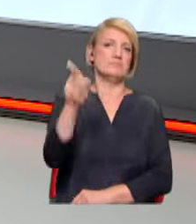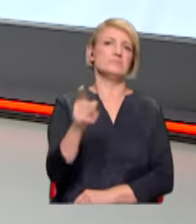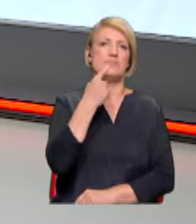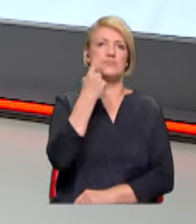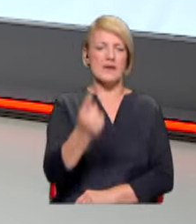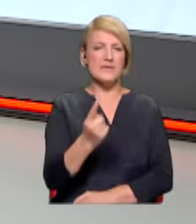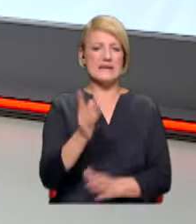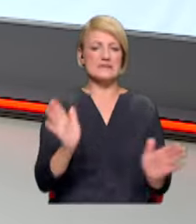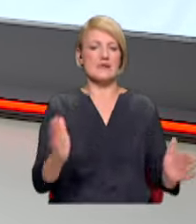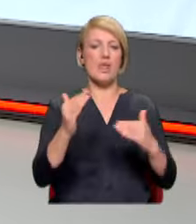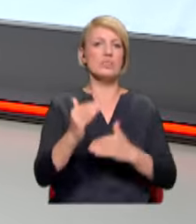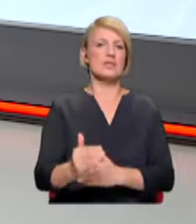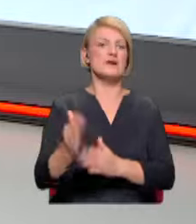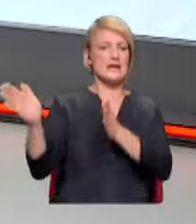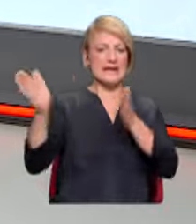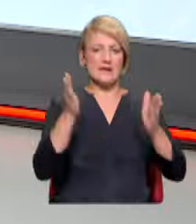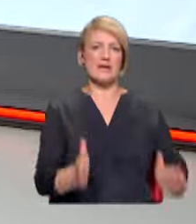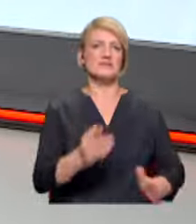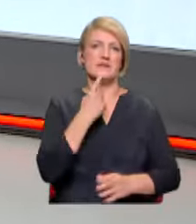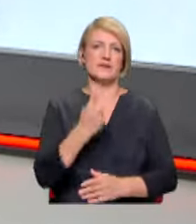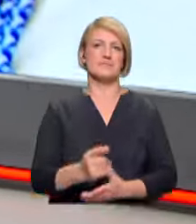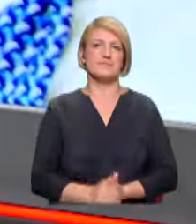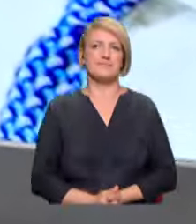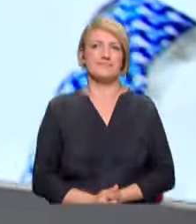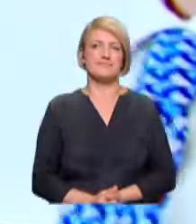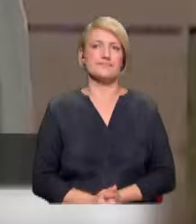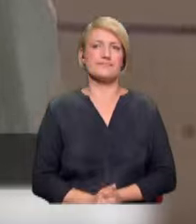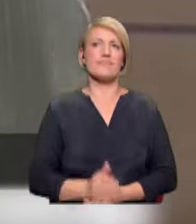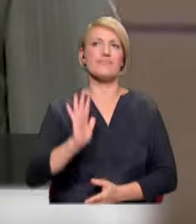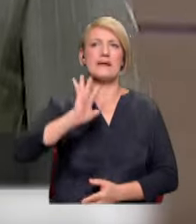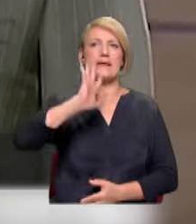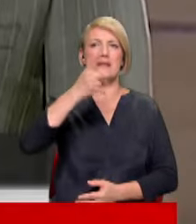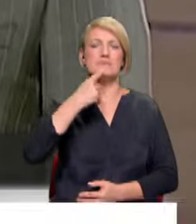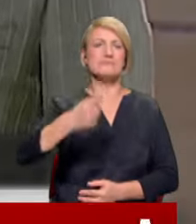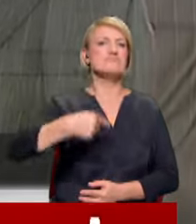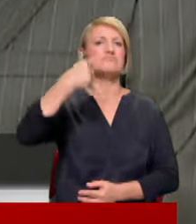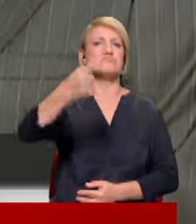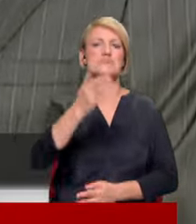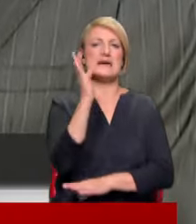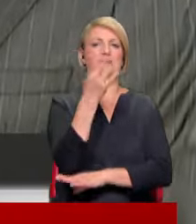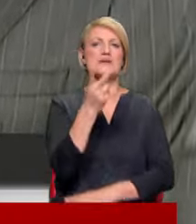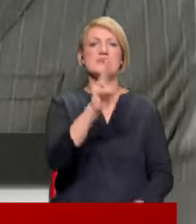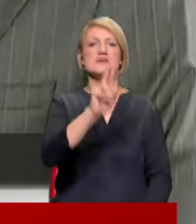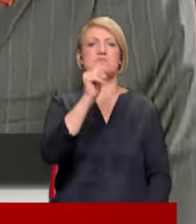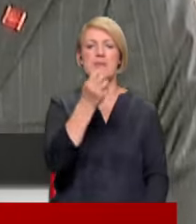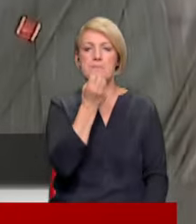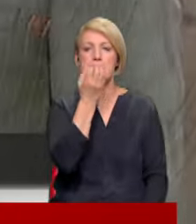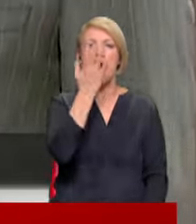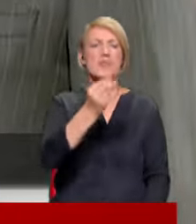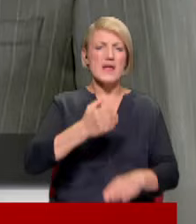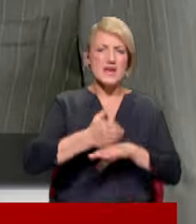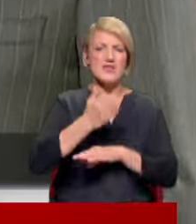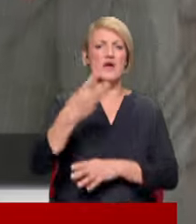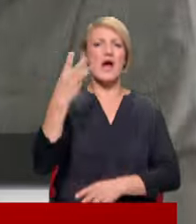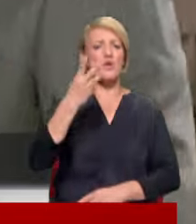etti sandığı getirin dedi gelecek senenin kasımında 2026 baharında y geç